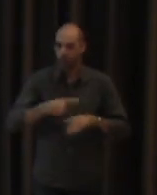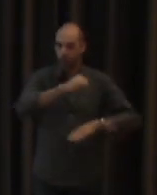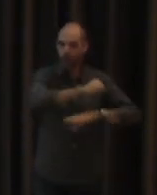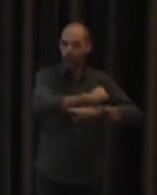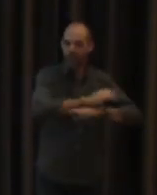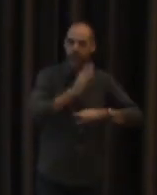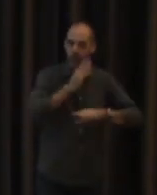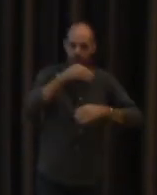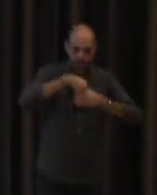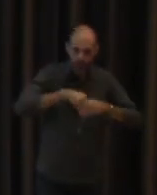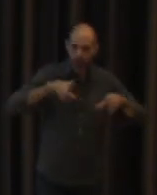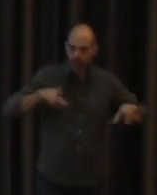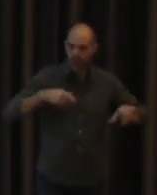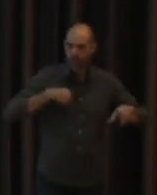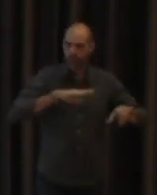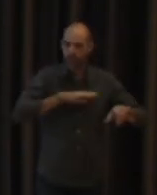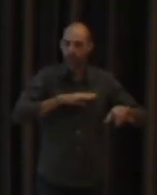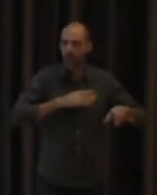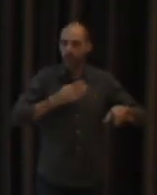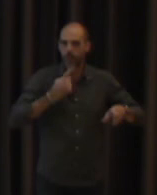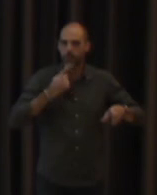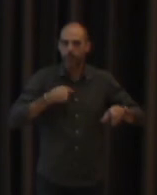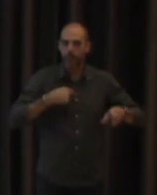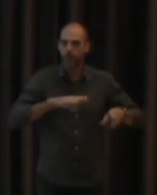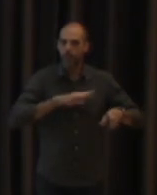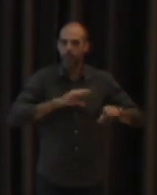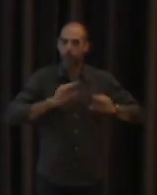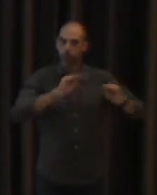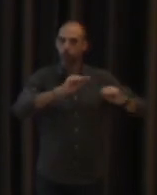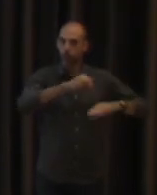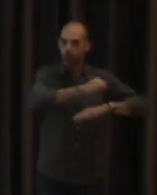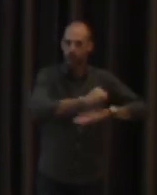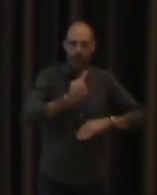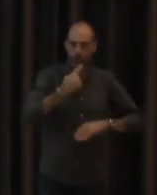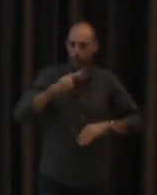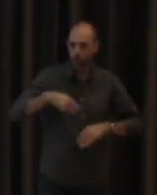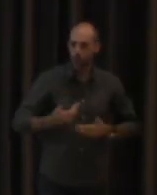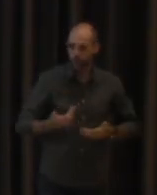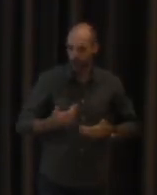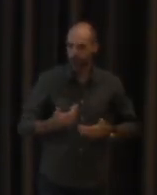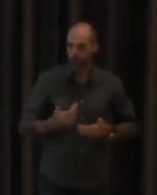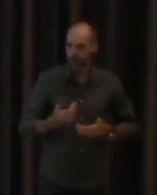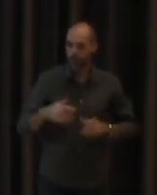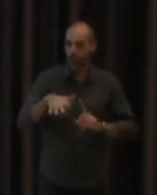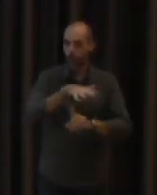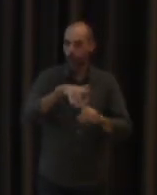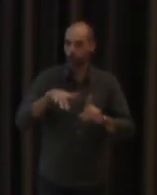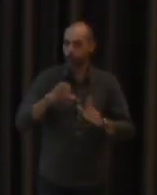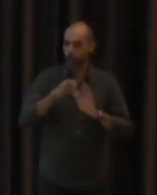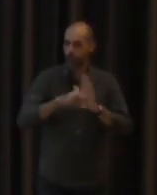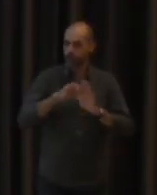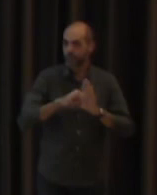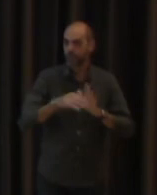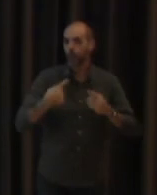El que no direm mai és les seves finestres, això no. En aquest context sintàctic, la tendència actual, doncs, és la